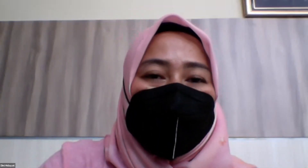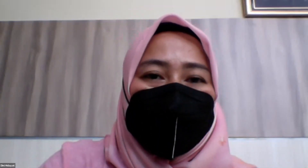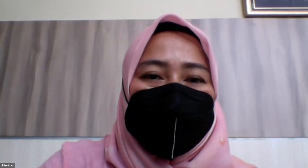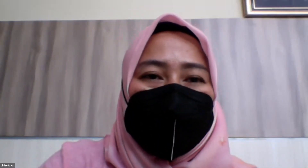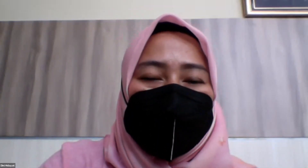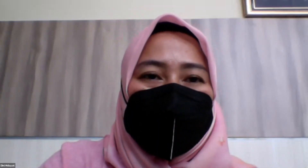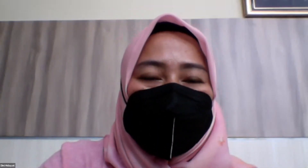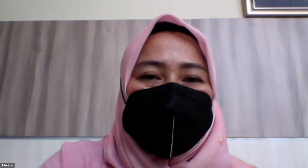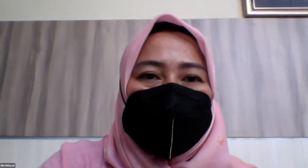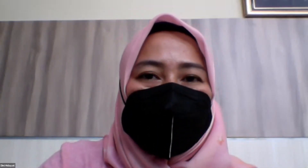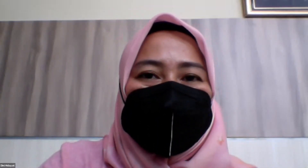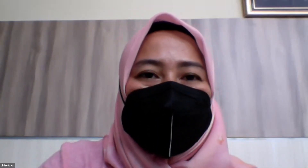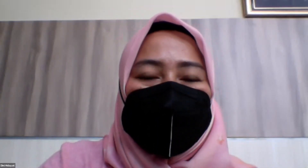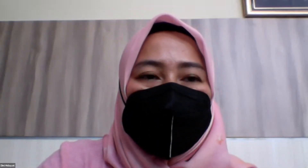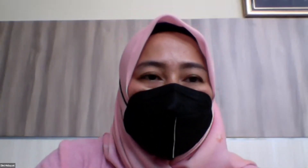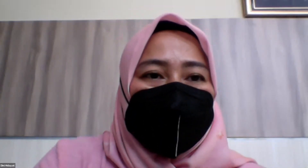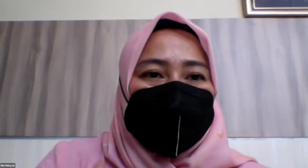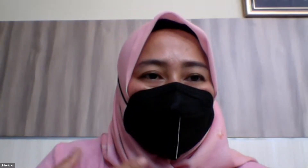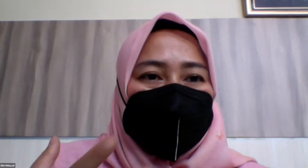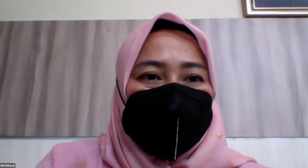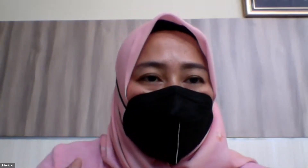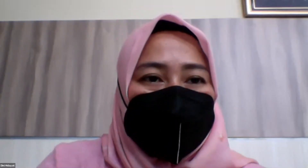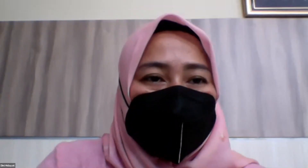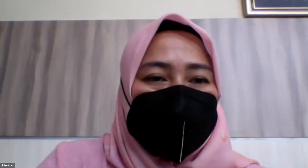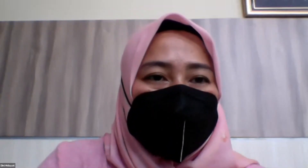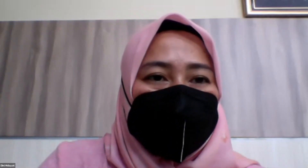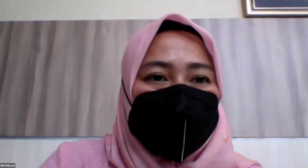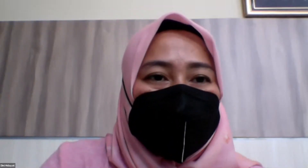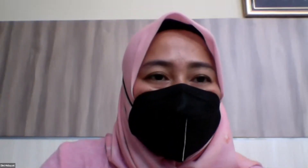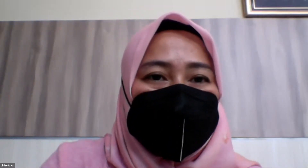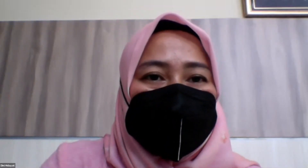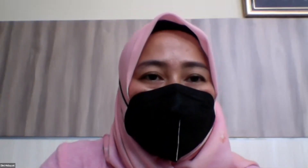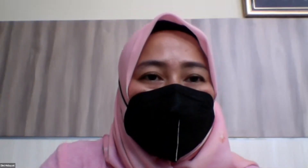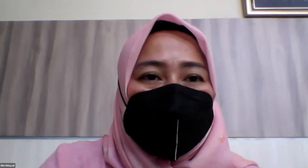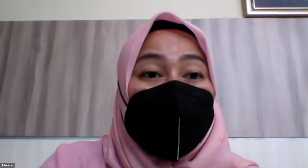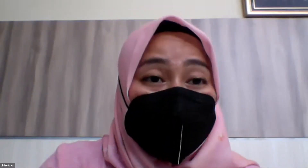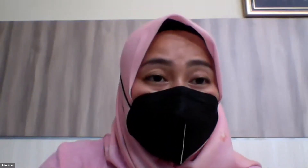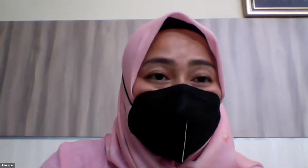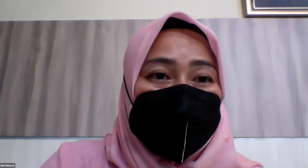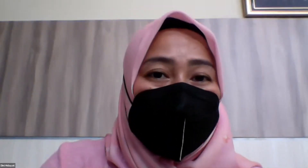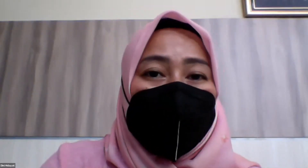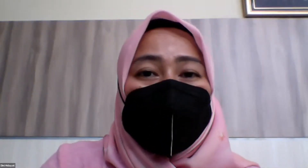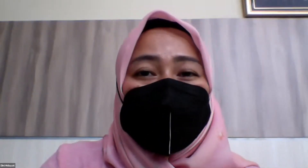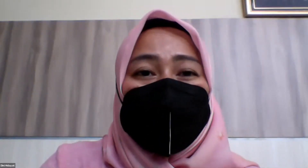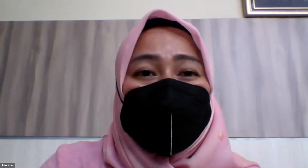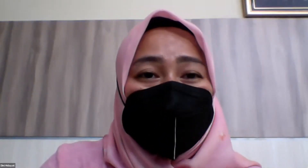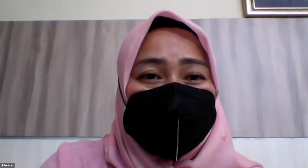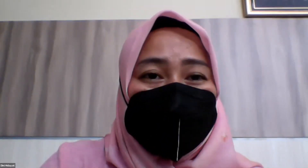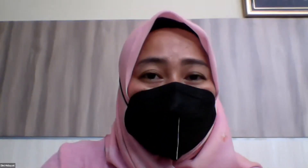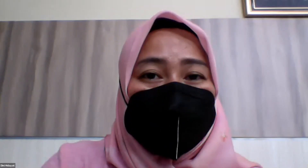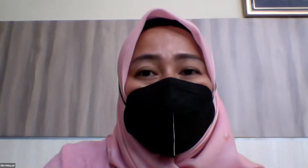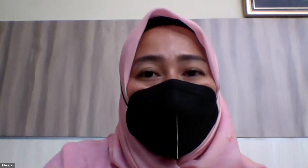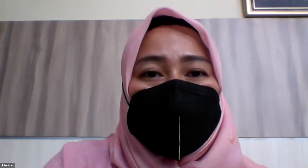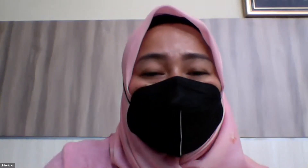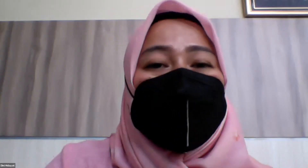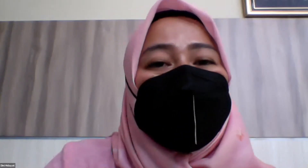ya, kalau misalnya ibu hamil ini nutrisinya baik ya, makannya